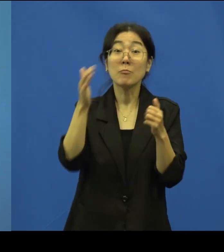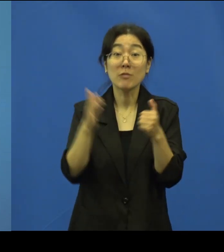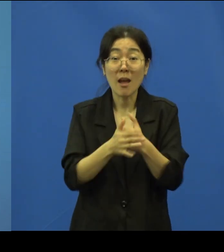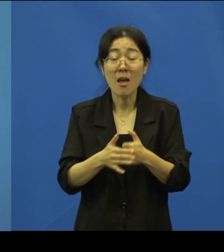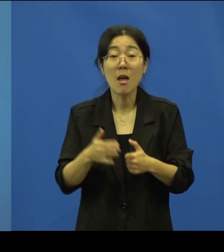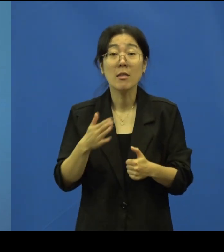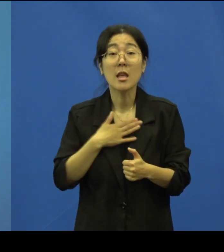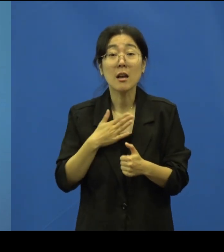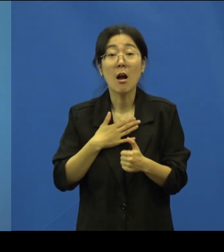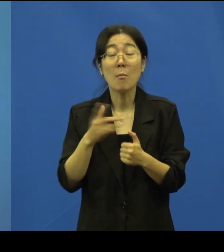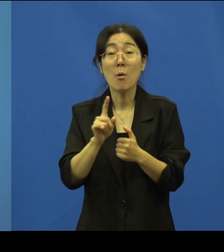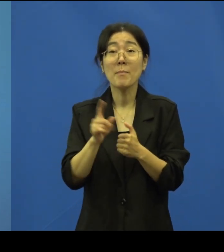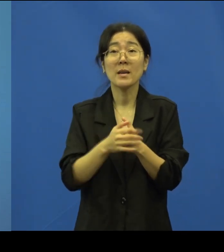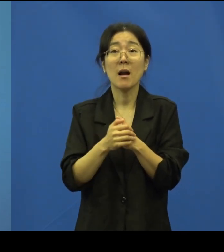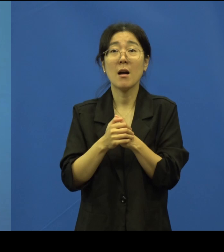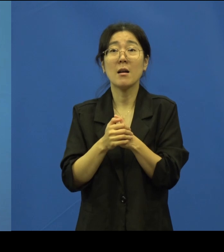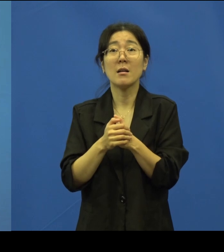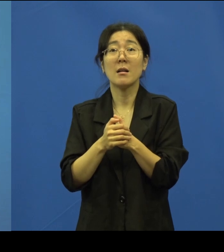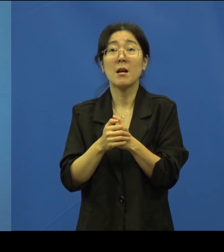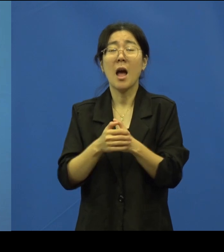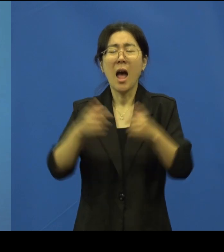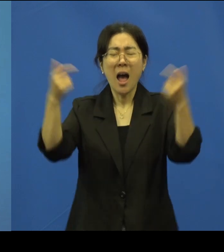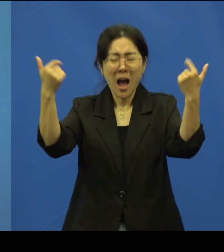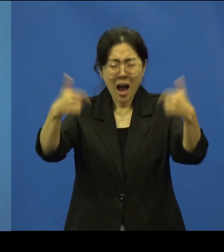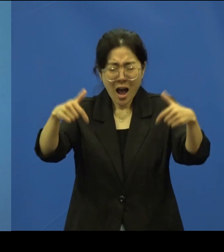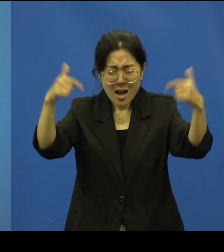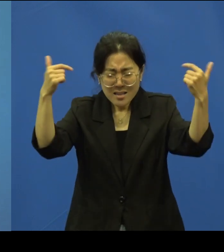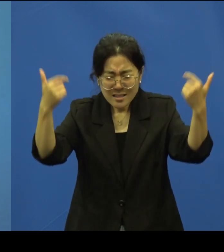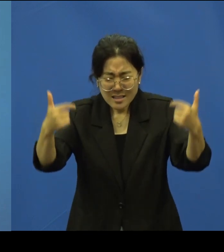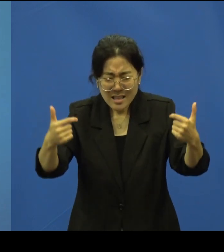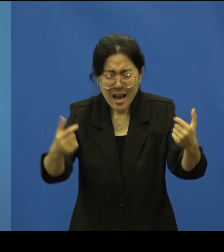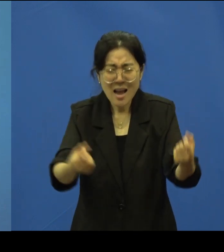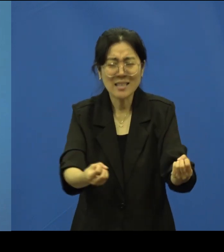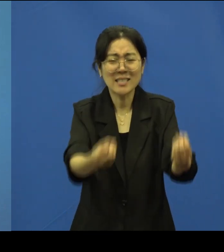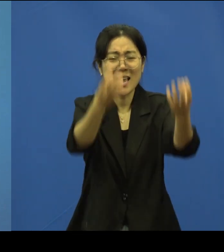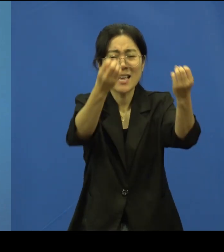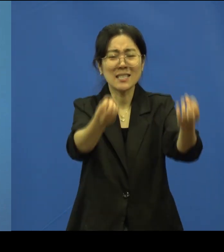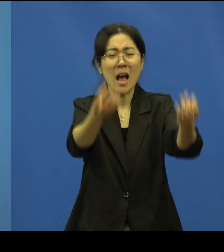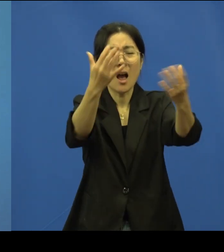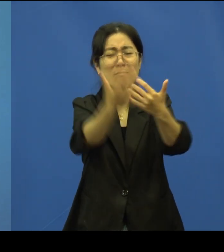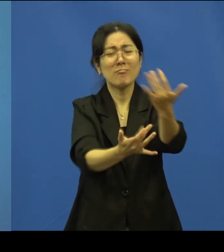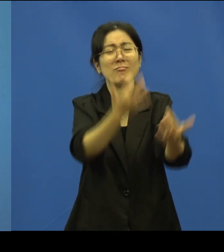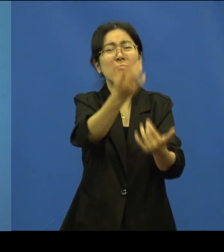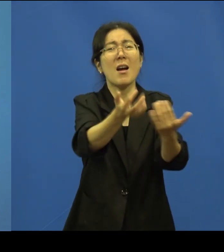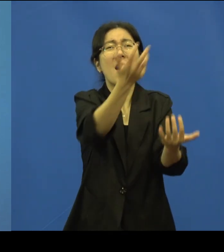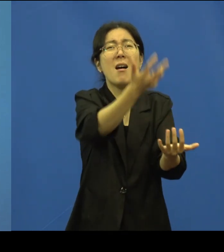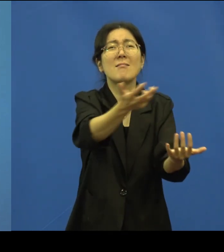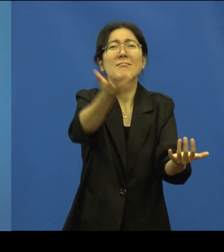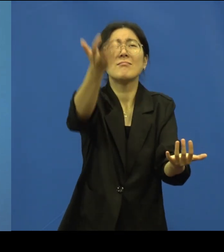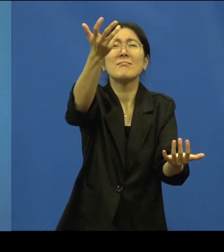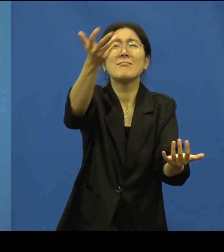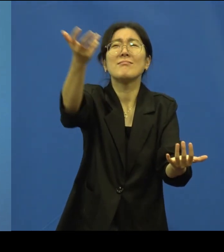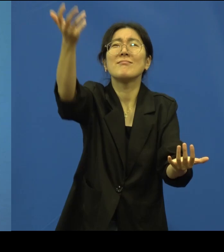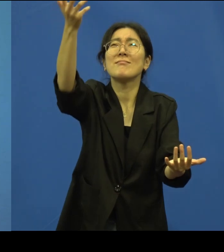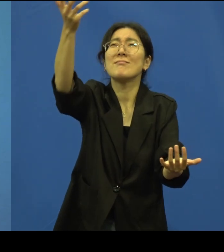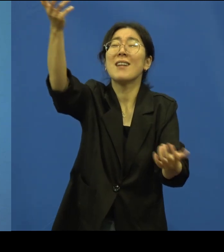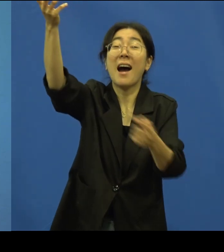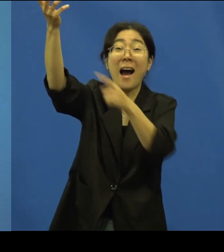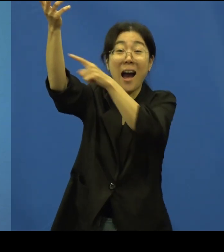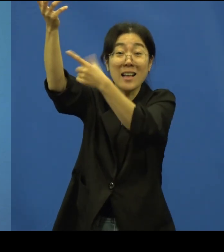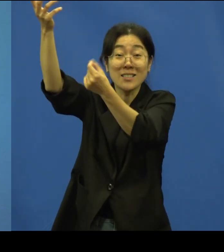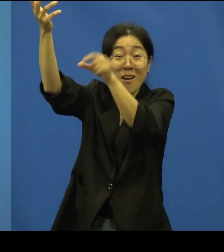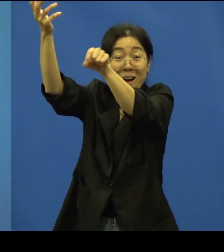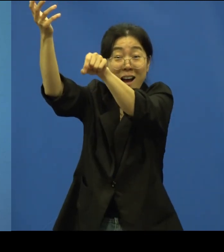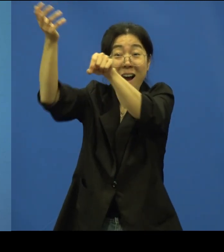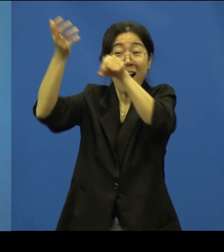어떤 존재입니까? 과거의 구약에 항상 이 분향의 제사가, 향기로운 제사가 하나님께 올려지듯이, 그리고